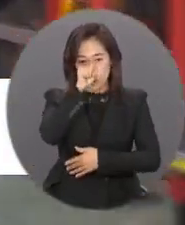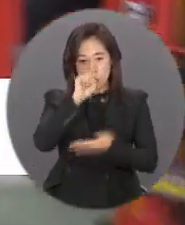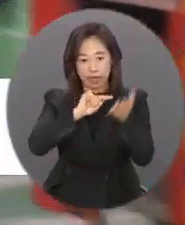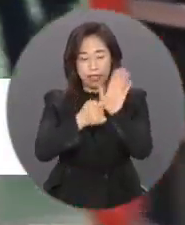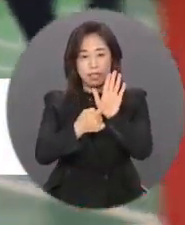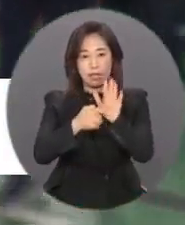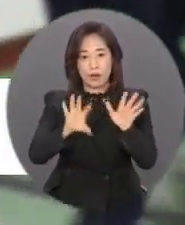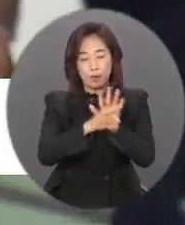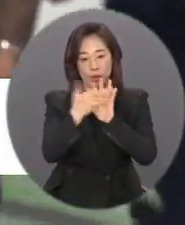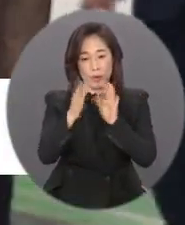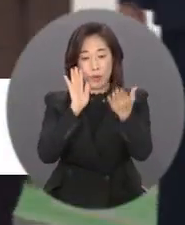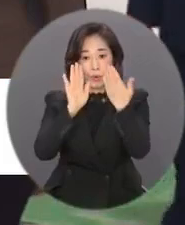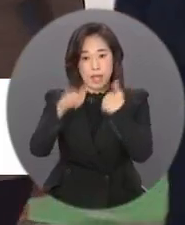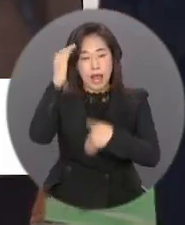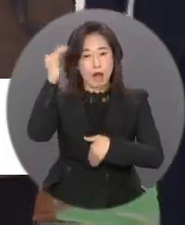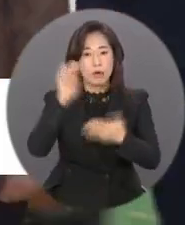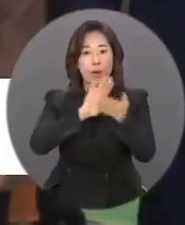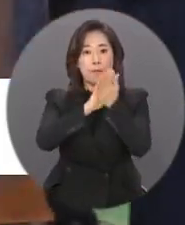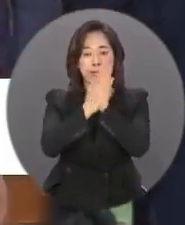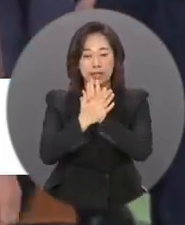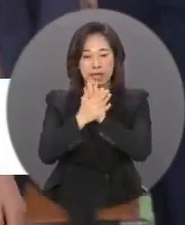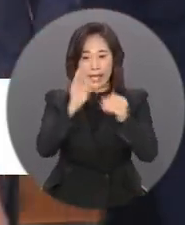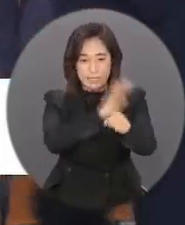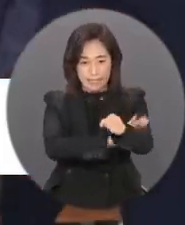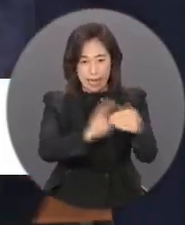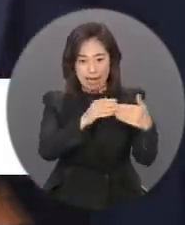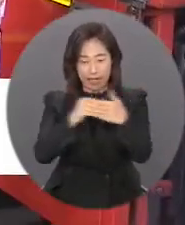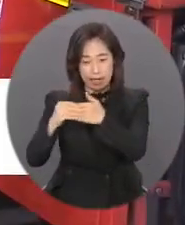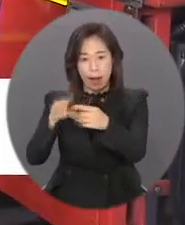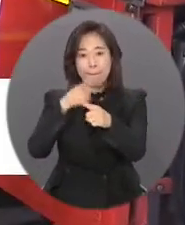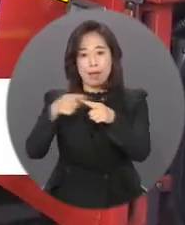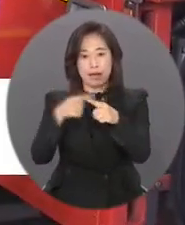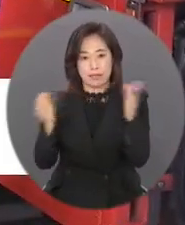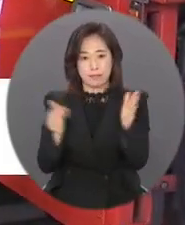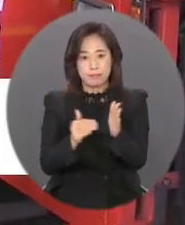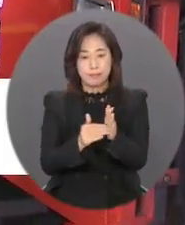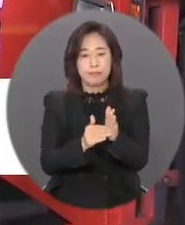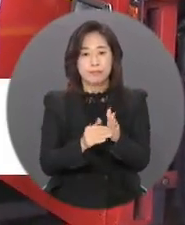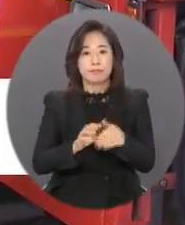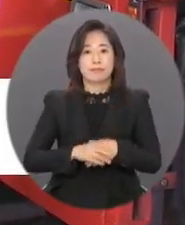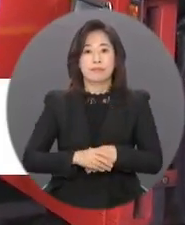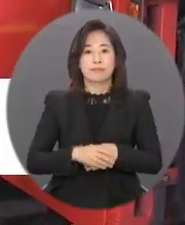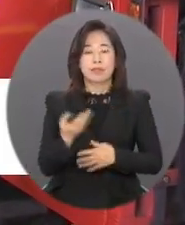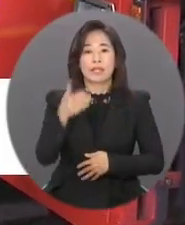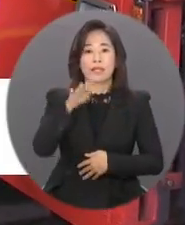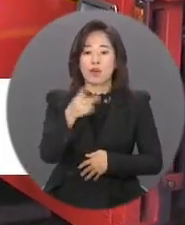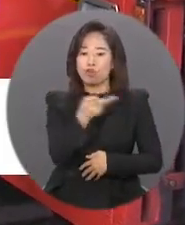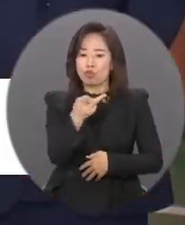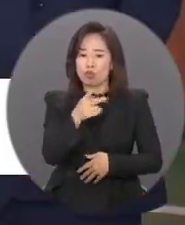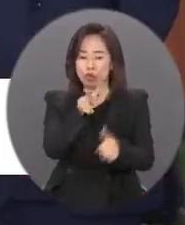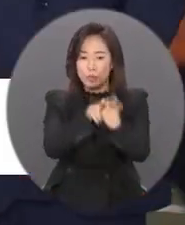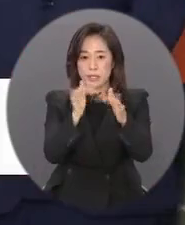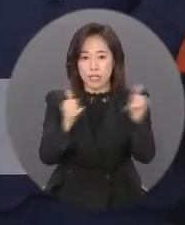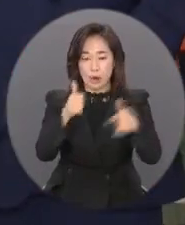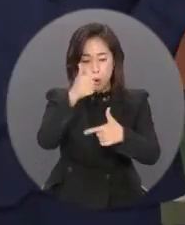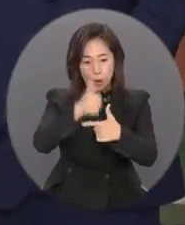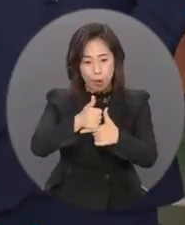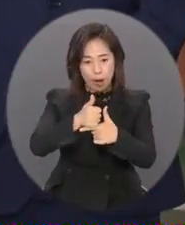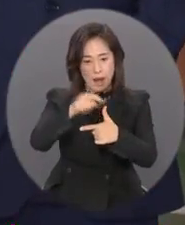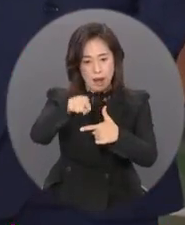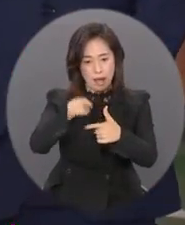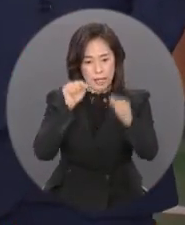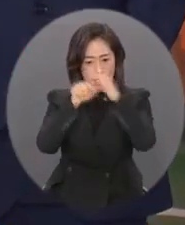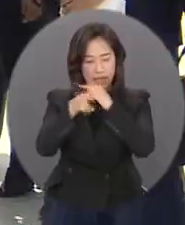때문에 코로나 이후 대한민국 변화를 잘 이끌어낼 것이라고 평가되고 있습니다. 하지만 두 후보 모두 호남에선 힘을 못